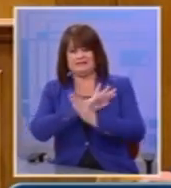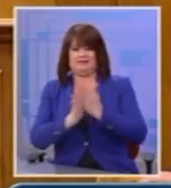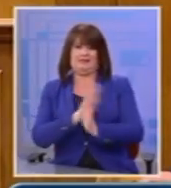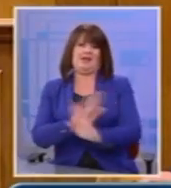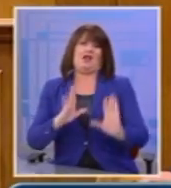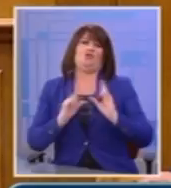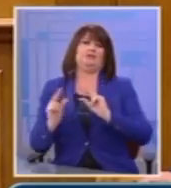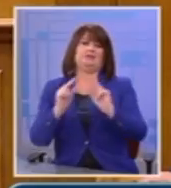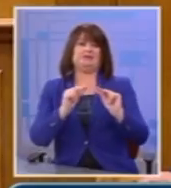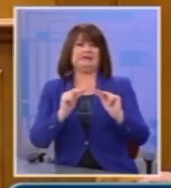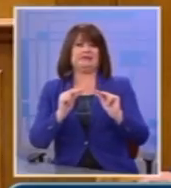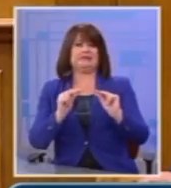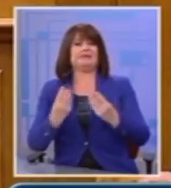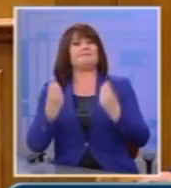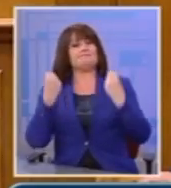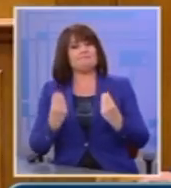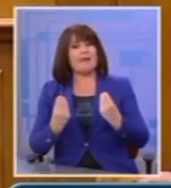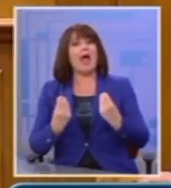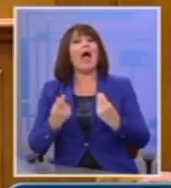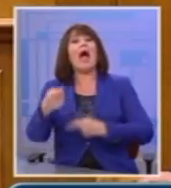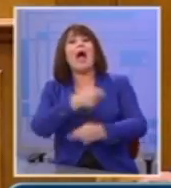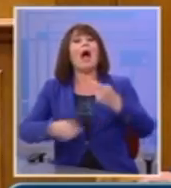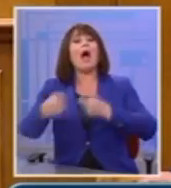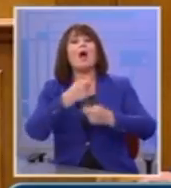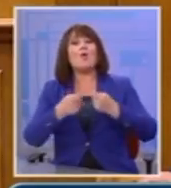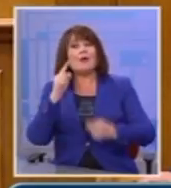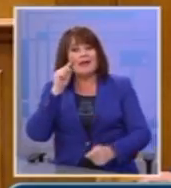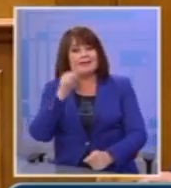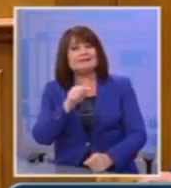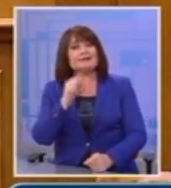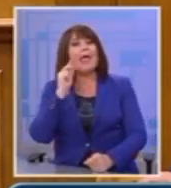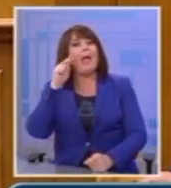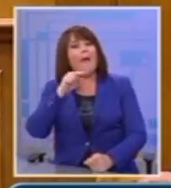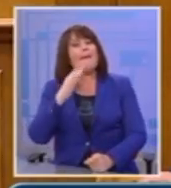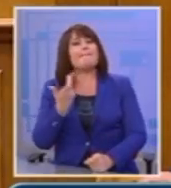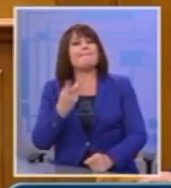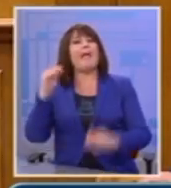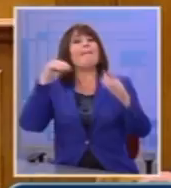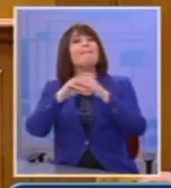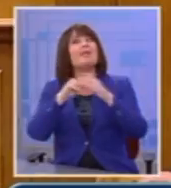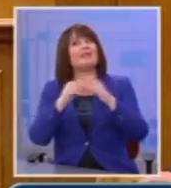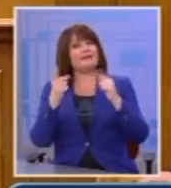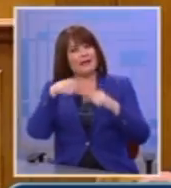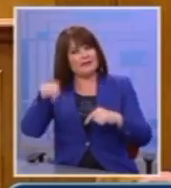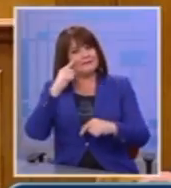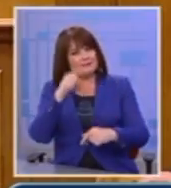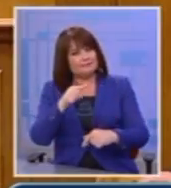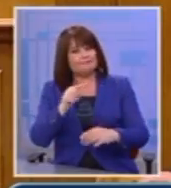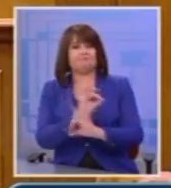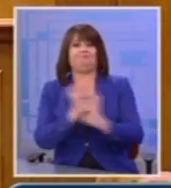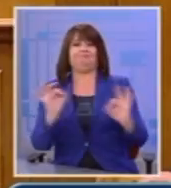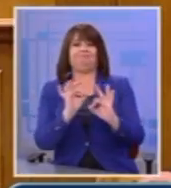Και άρα το απόλυτα θετικό σήμα στις αγορές, στους επενδυτές, ότι με